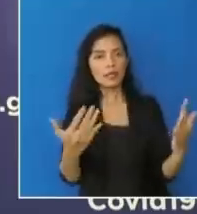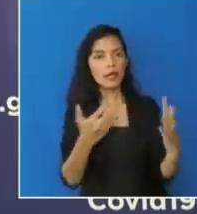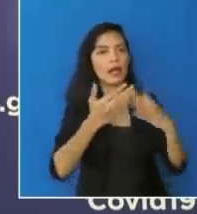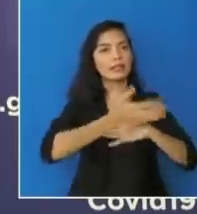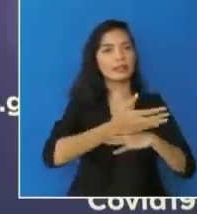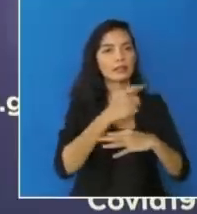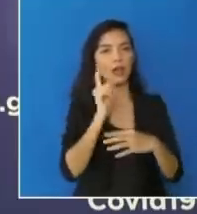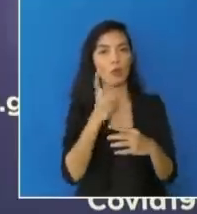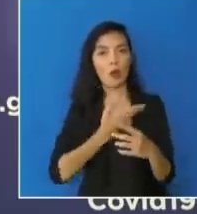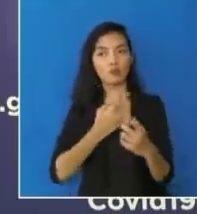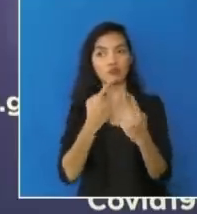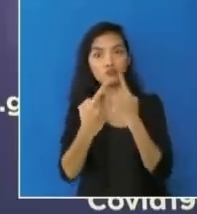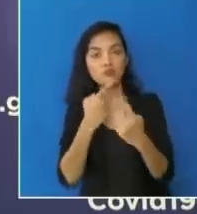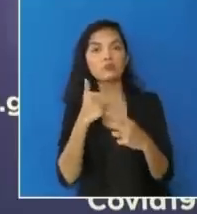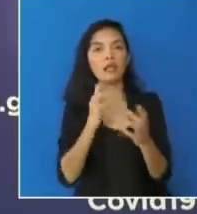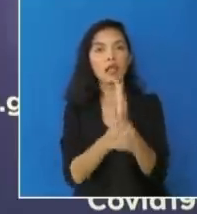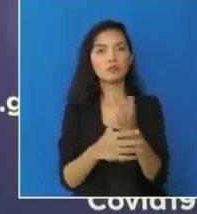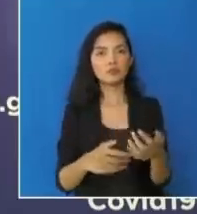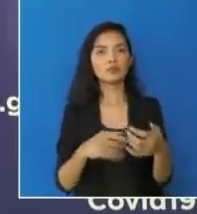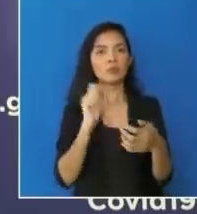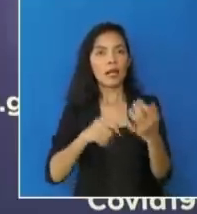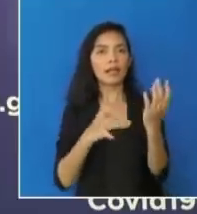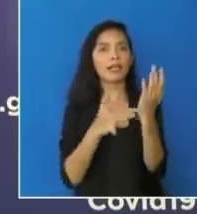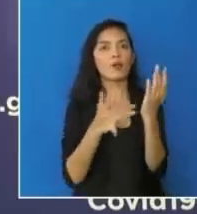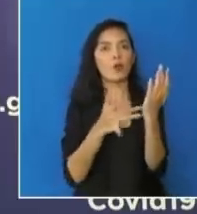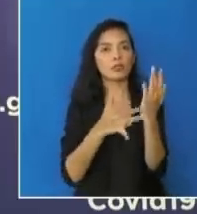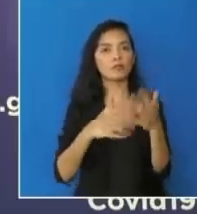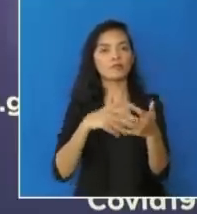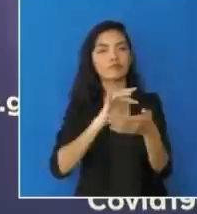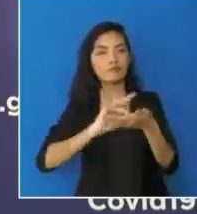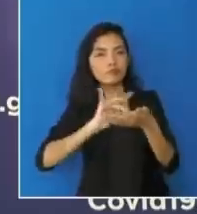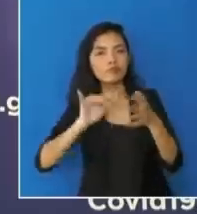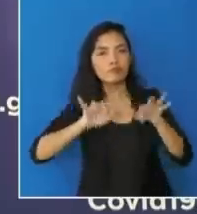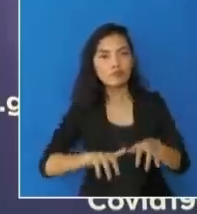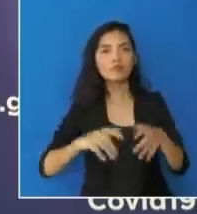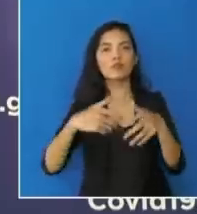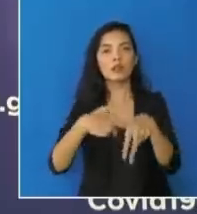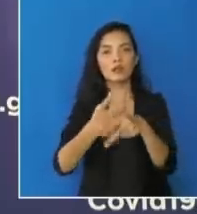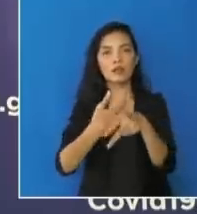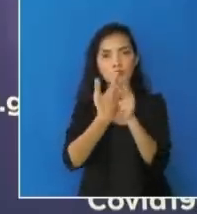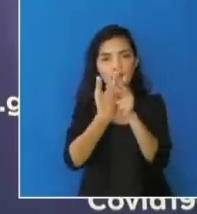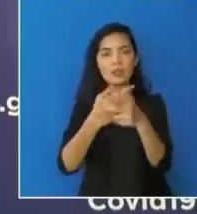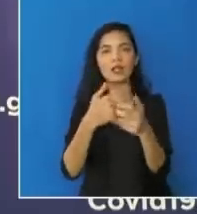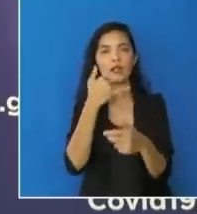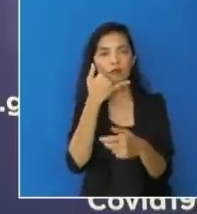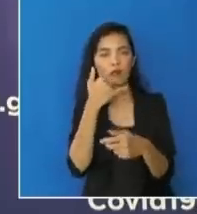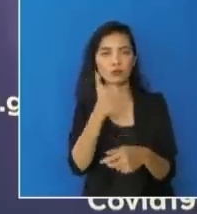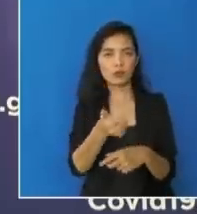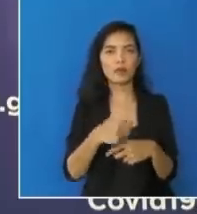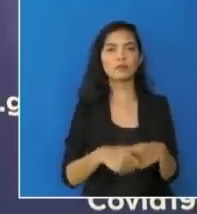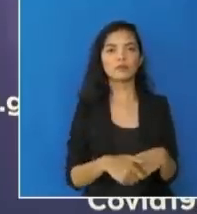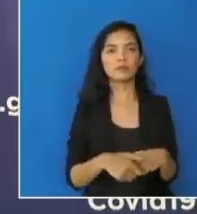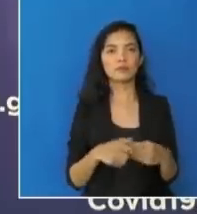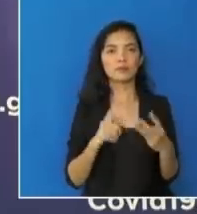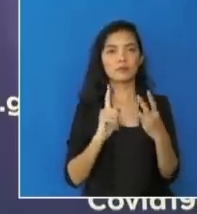layanan konsultasi medis ini. Kemudian yang berikutnya, melaksanakan komunikasi yang